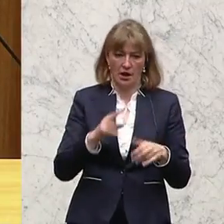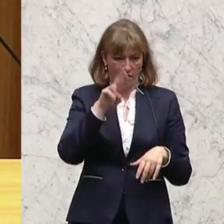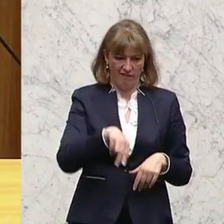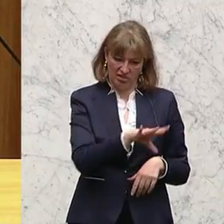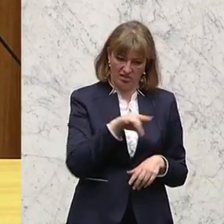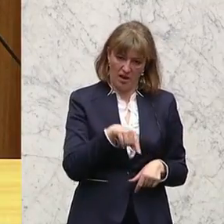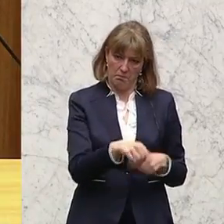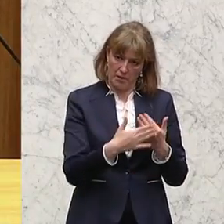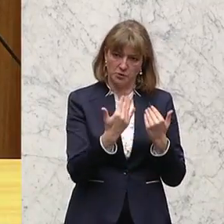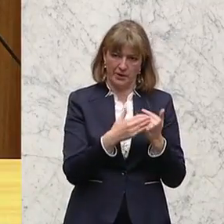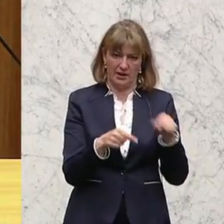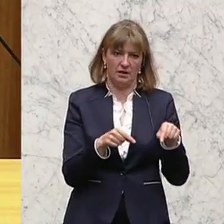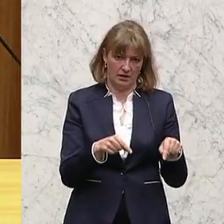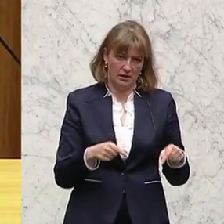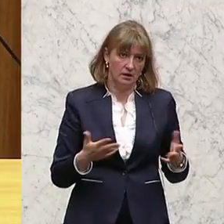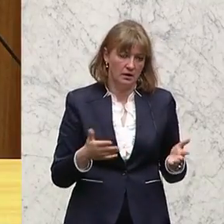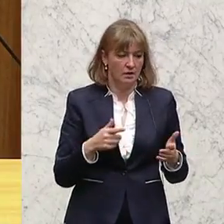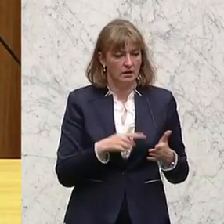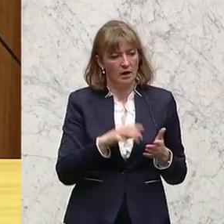Wien hernehmen, wo ja